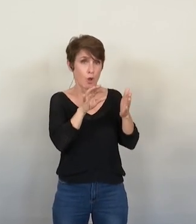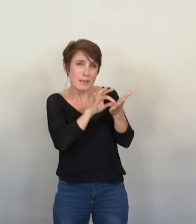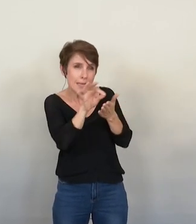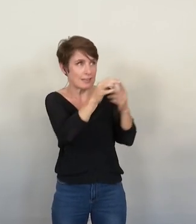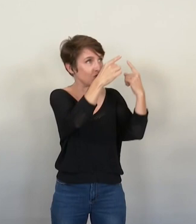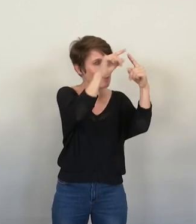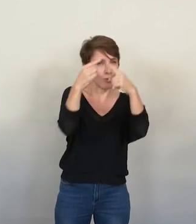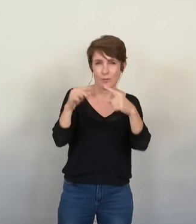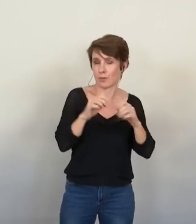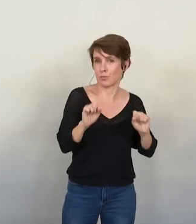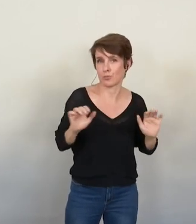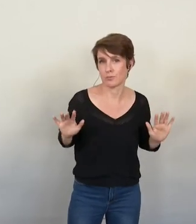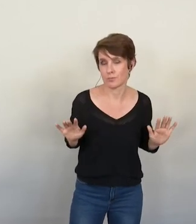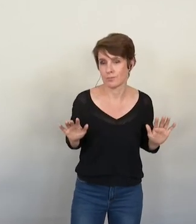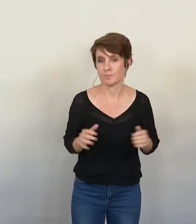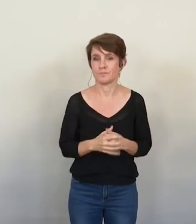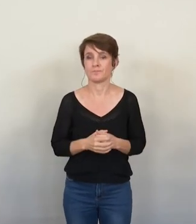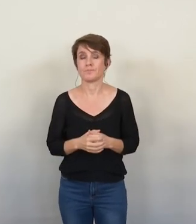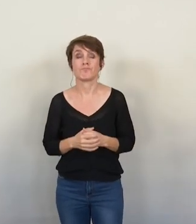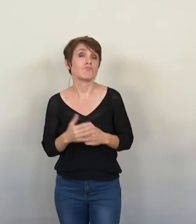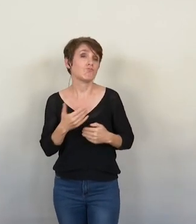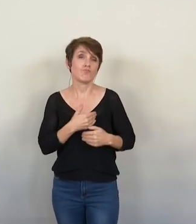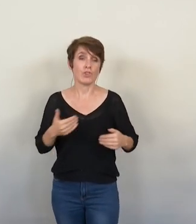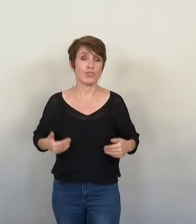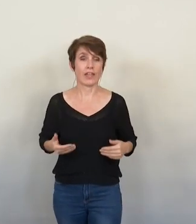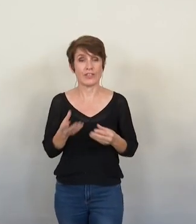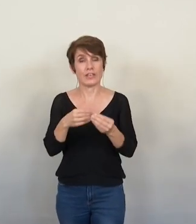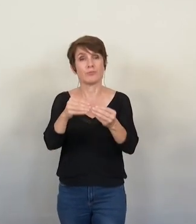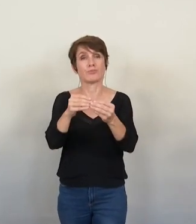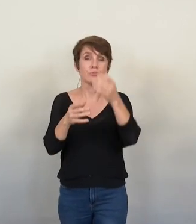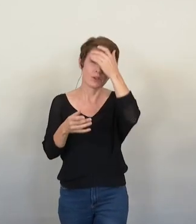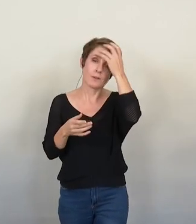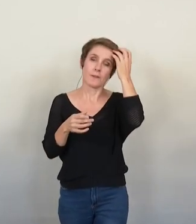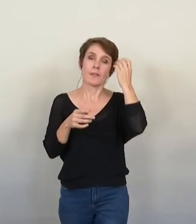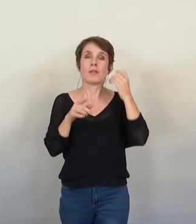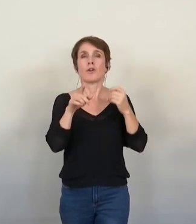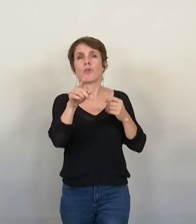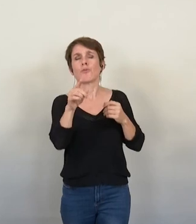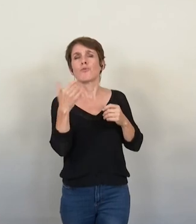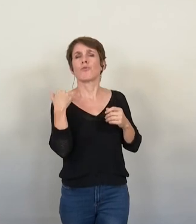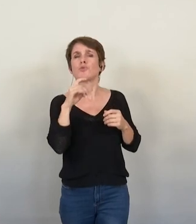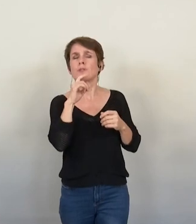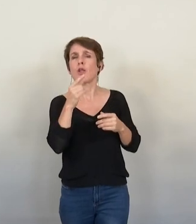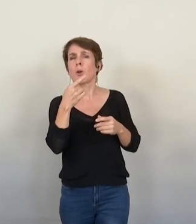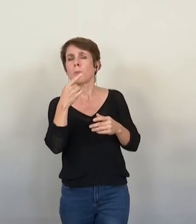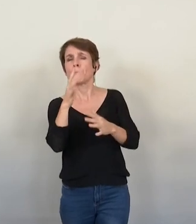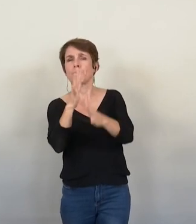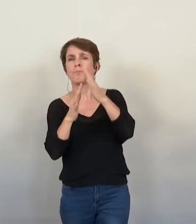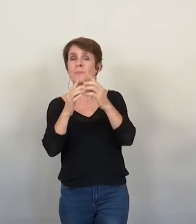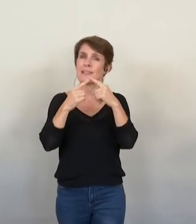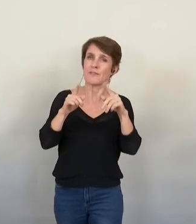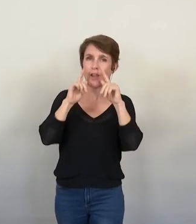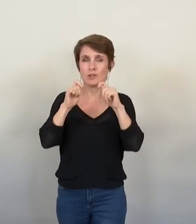mot pour dire que euh je vous a entendu faire une délimitation entre 38000 et 38100 euh je pense qu'il faut faut être